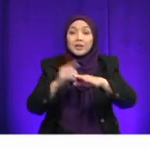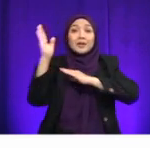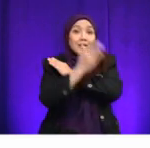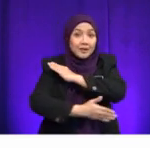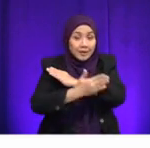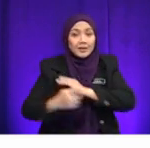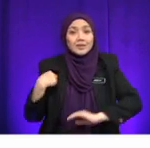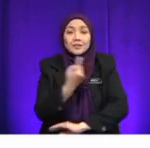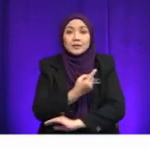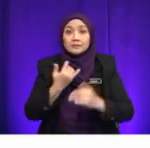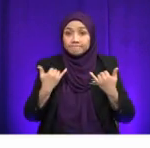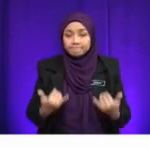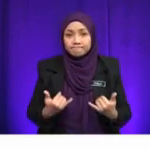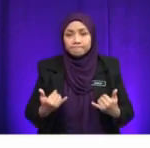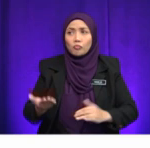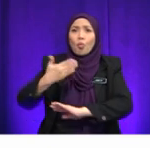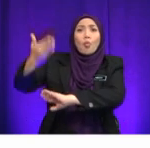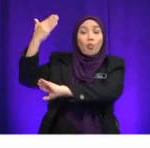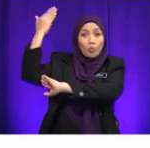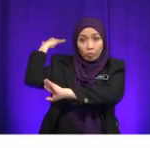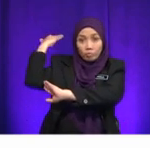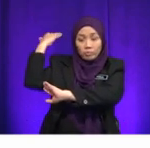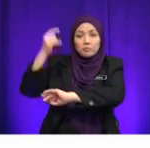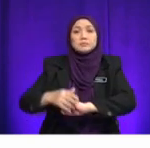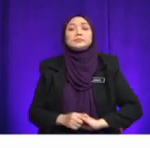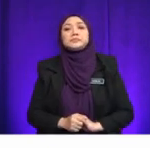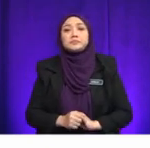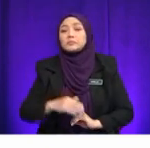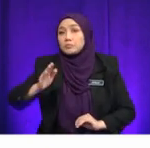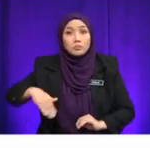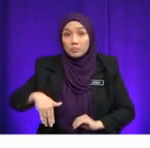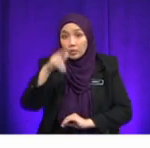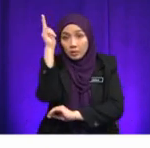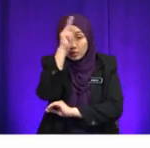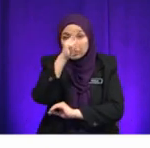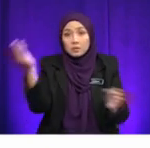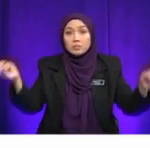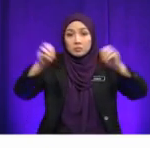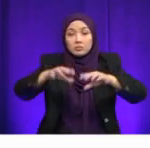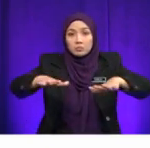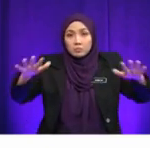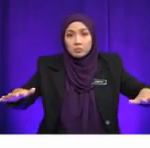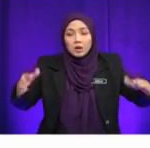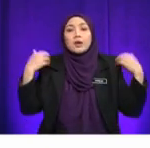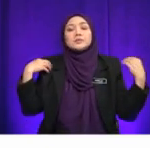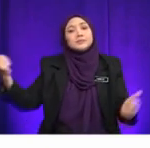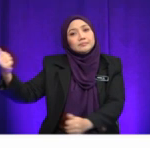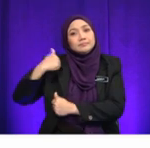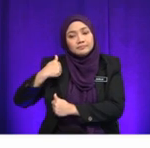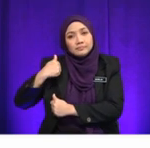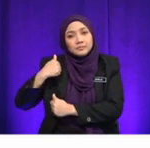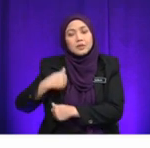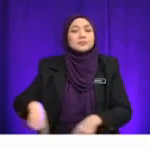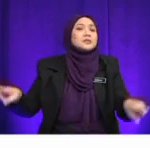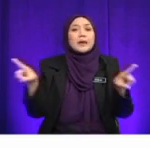apabila tamat dipedulikan jepun kemudian yang British sebelum mengambil alih adanya petakbiran tentara jadi begitu juga yang berlaku di